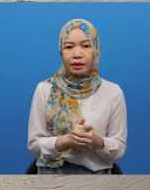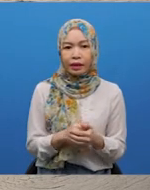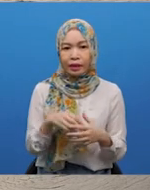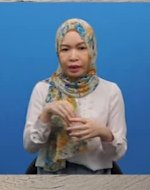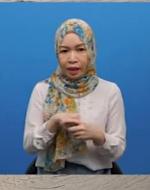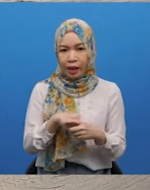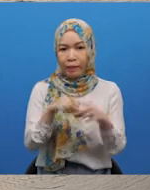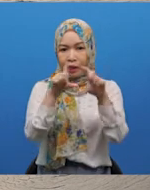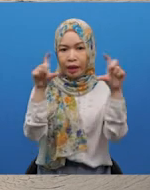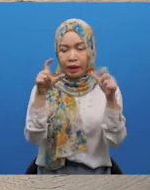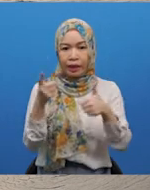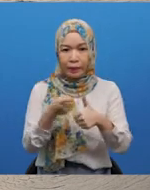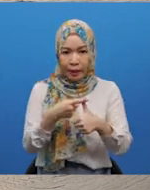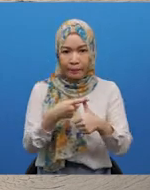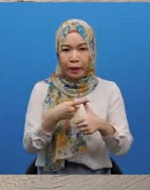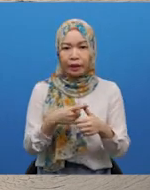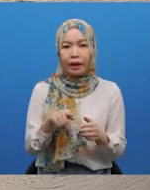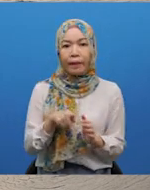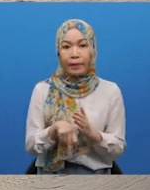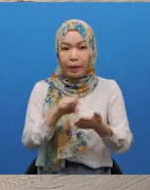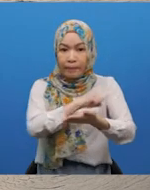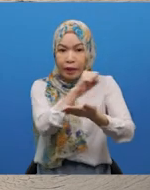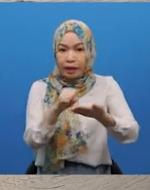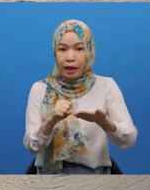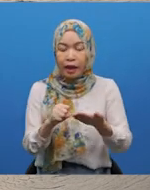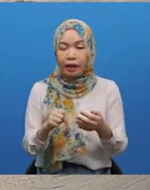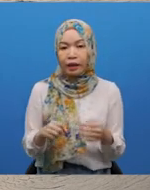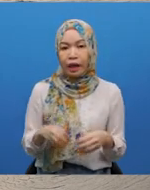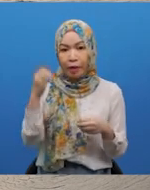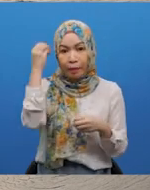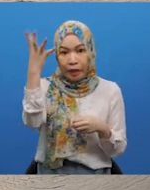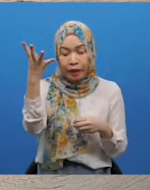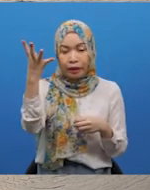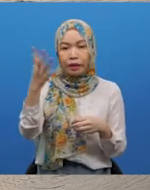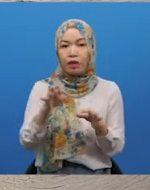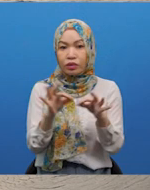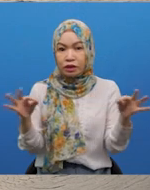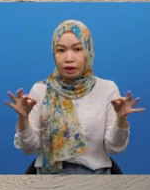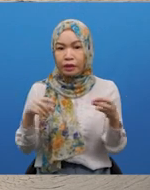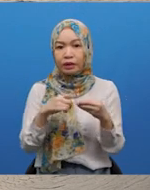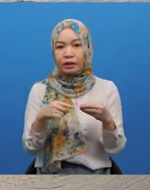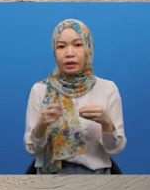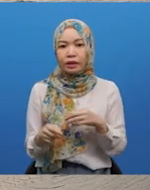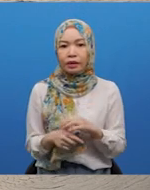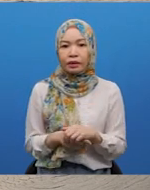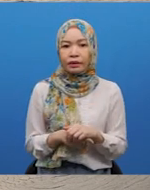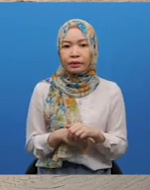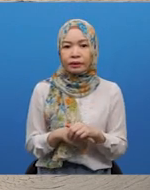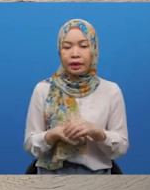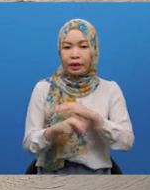rangka pertama, penyair ingin menceritakan suatu kisah yang berlaku di negeri